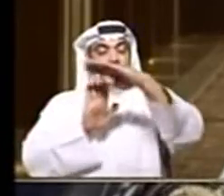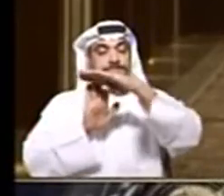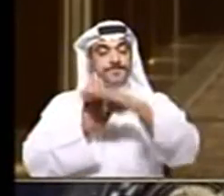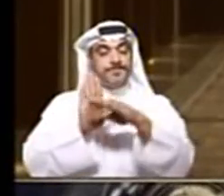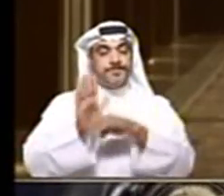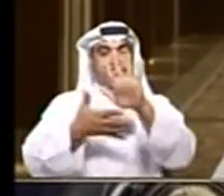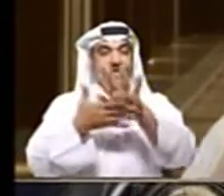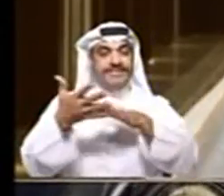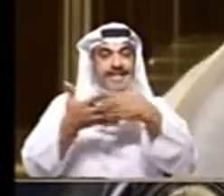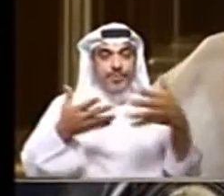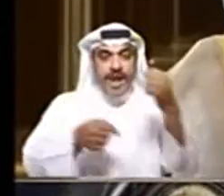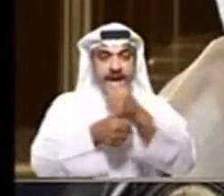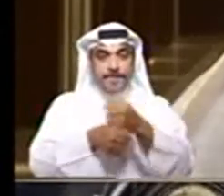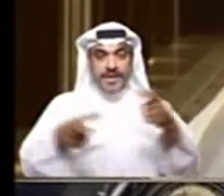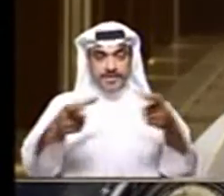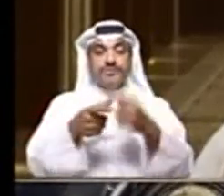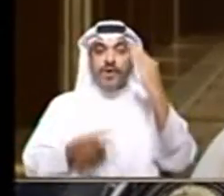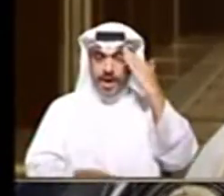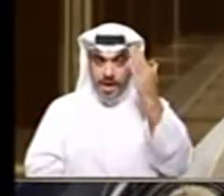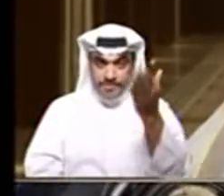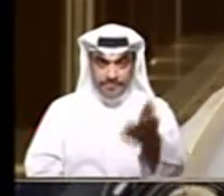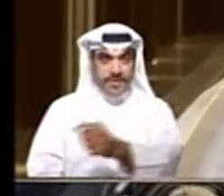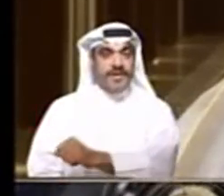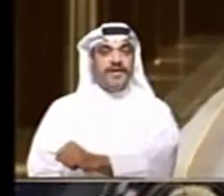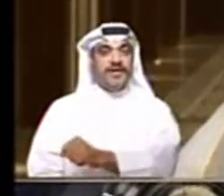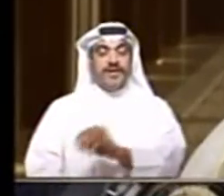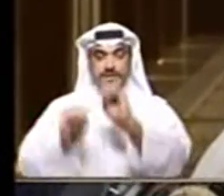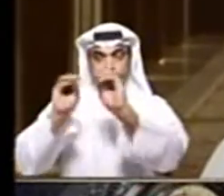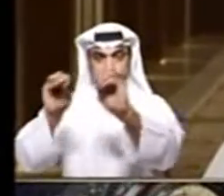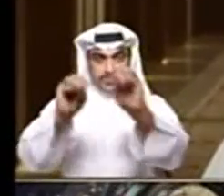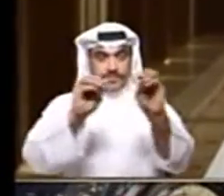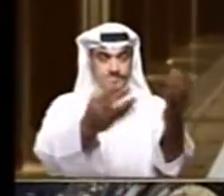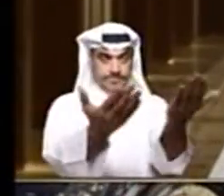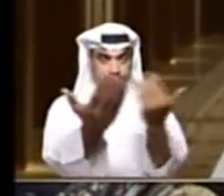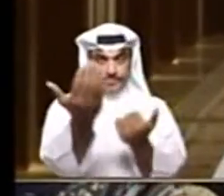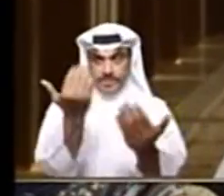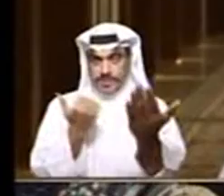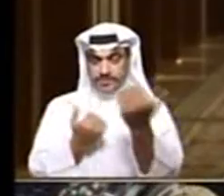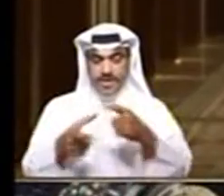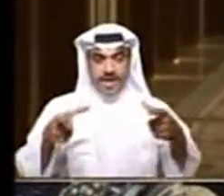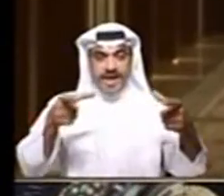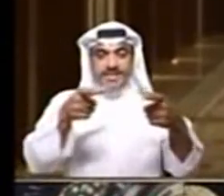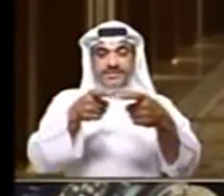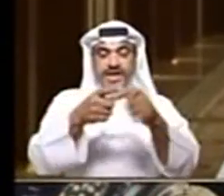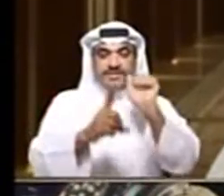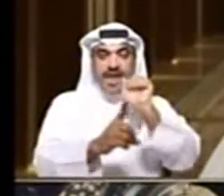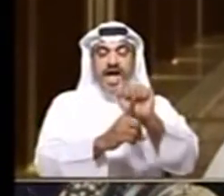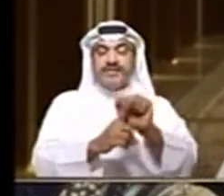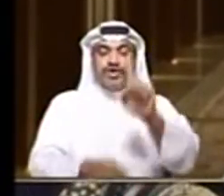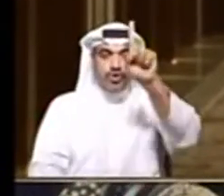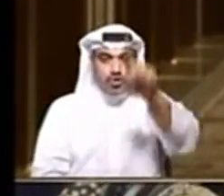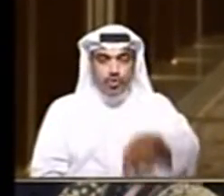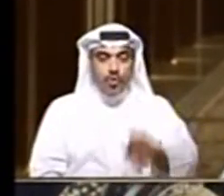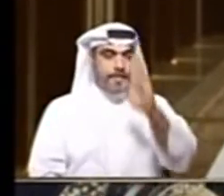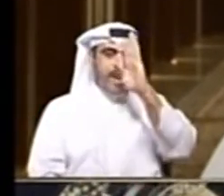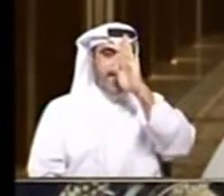أو الجلسات التي نعلم أنها ستعقد، وجهت دعوة لجلسة خاصة يوم الأثنين